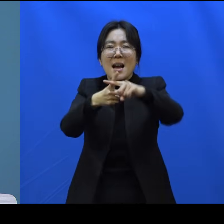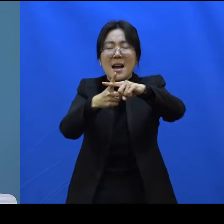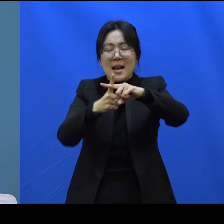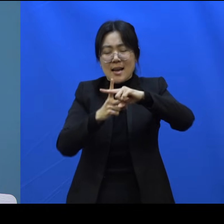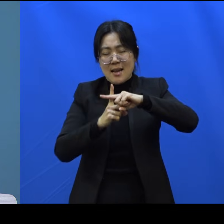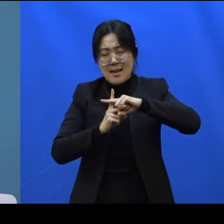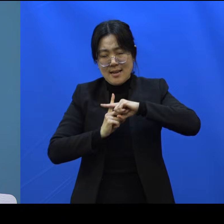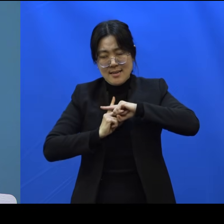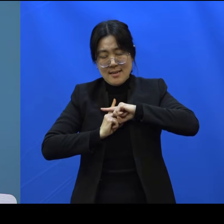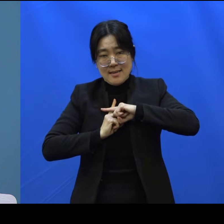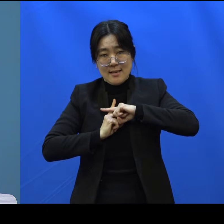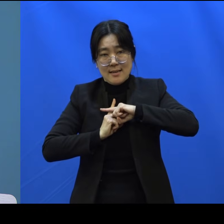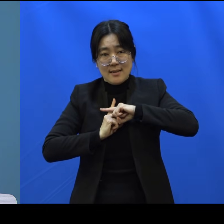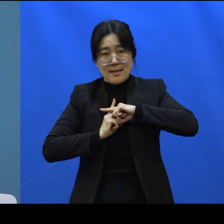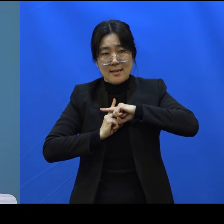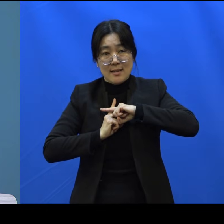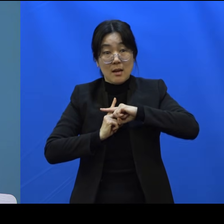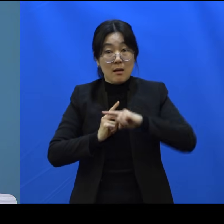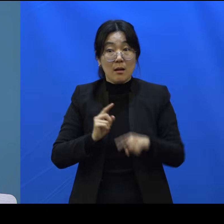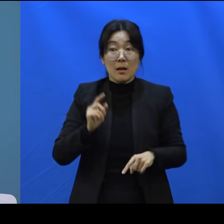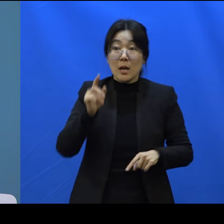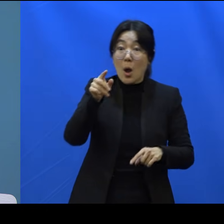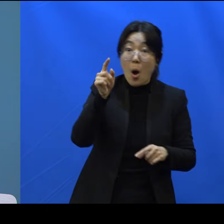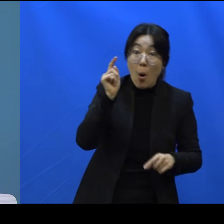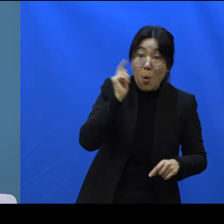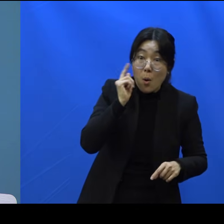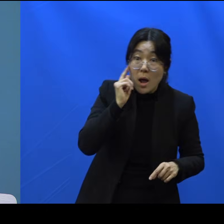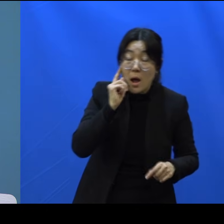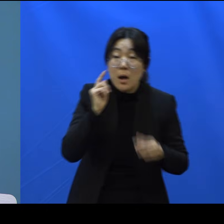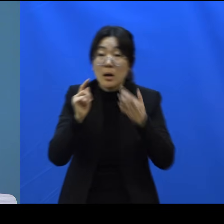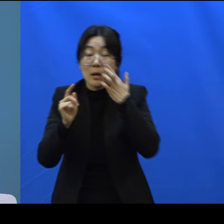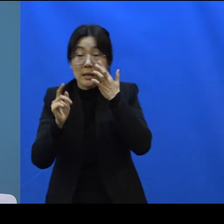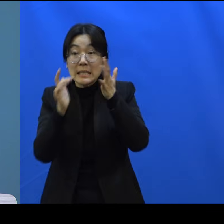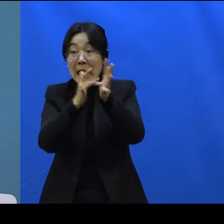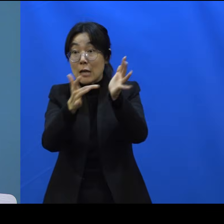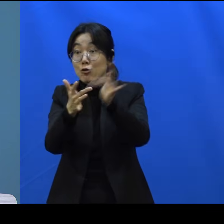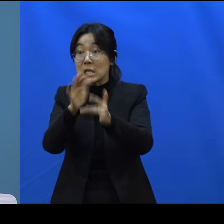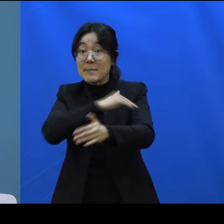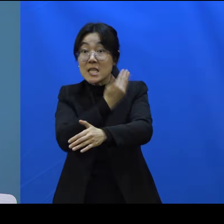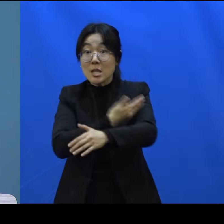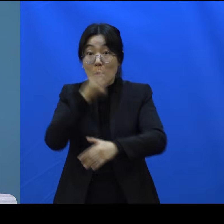예수께서 능력이 부족해서 십자가에 매달리셨습니까? 아니죠.